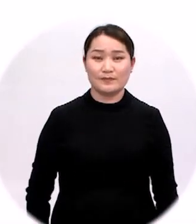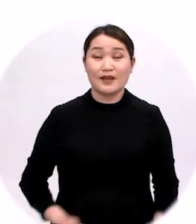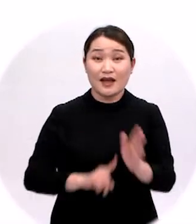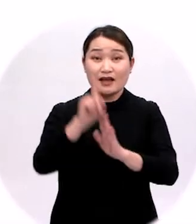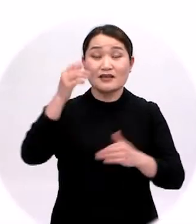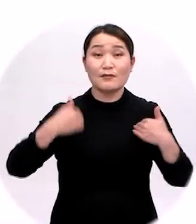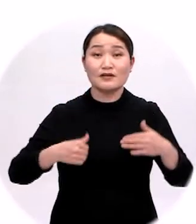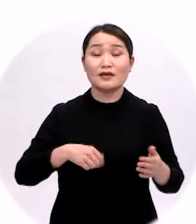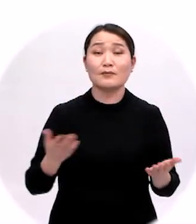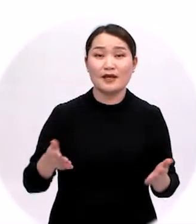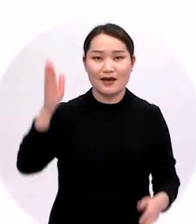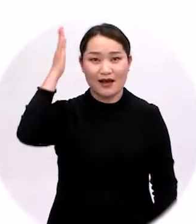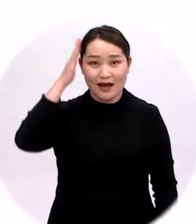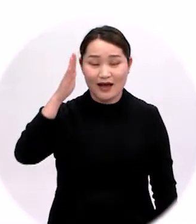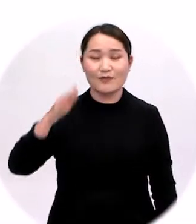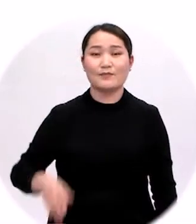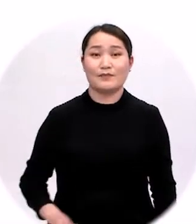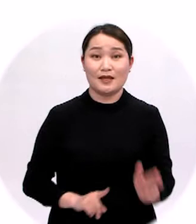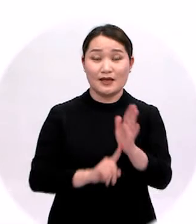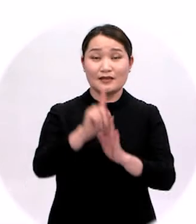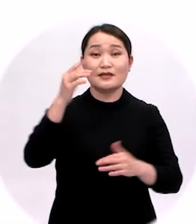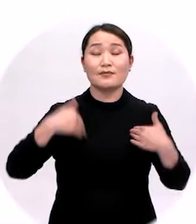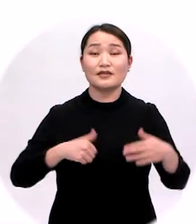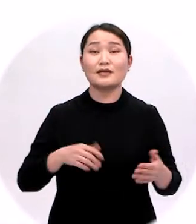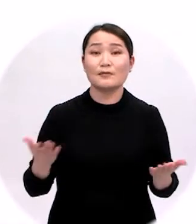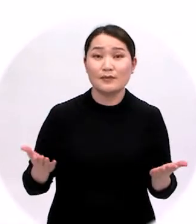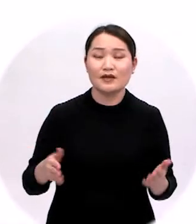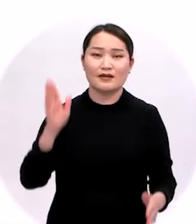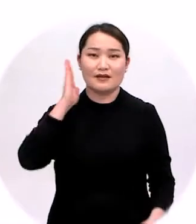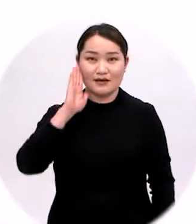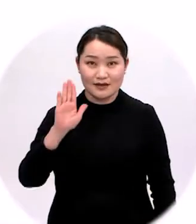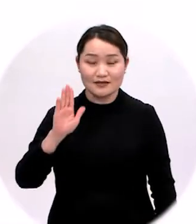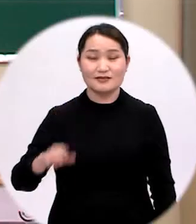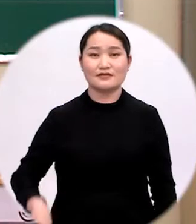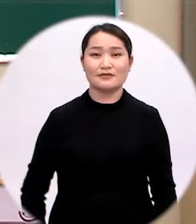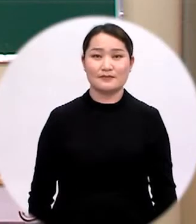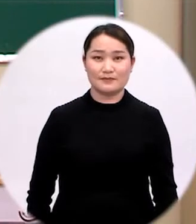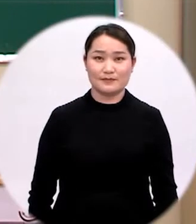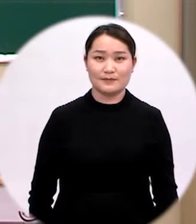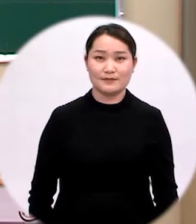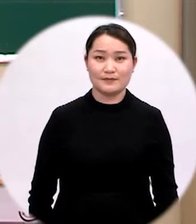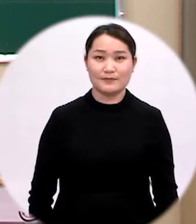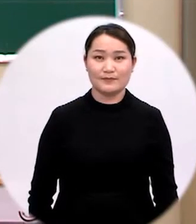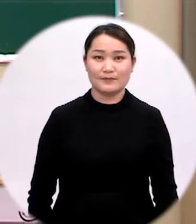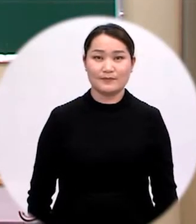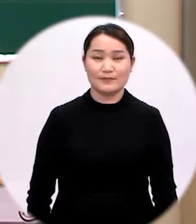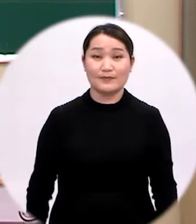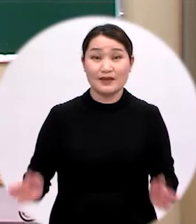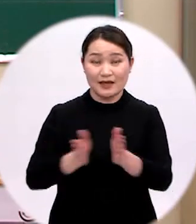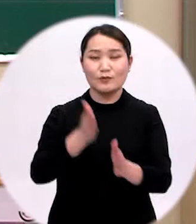багш аав минь юм. Эхний багш ээж минь юм. За,